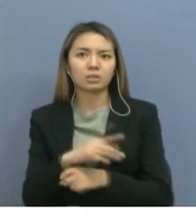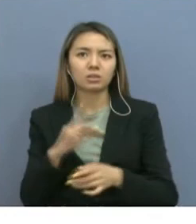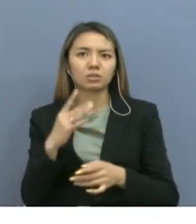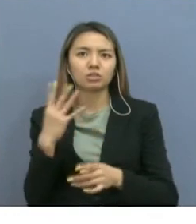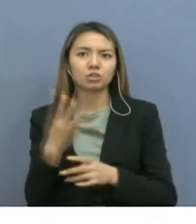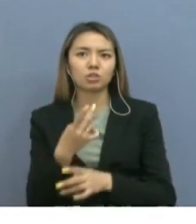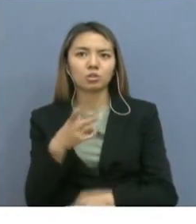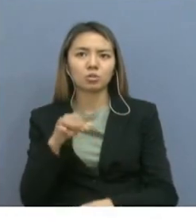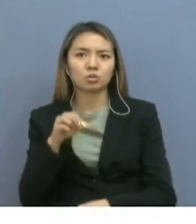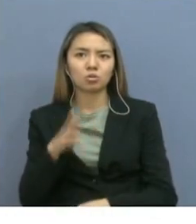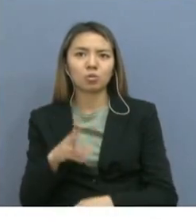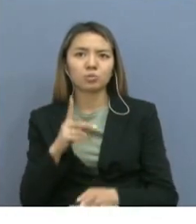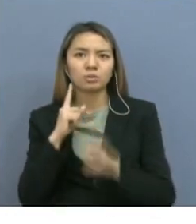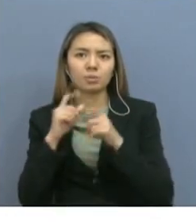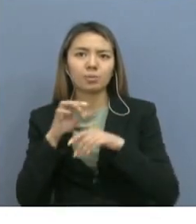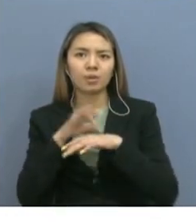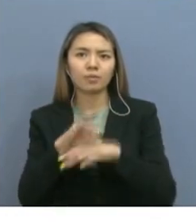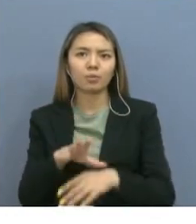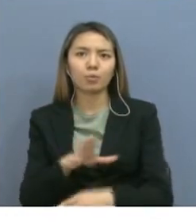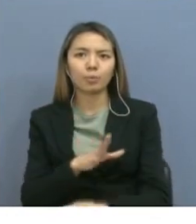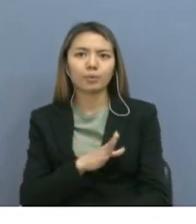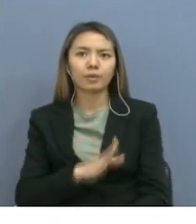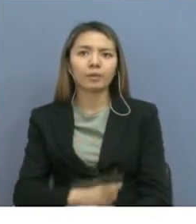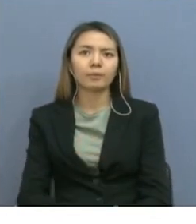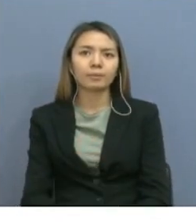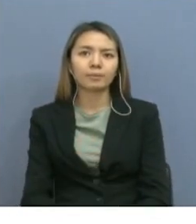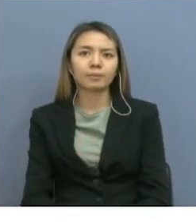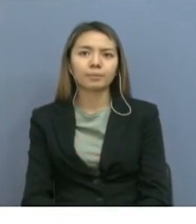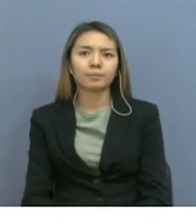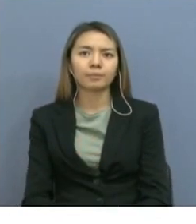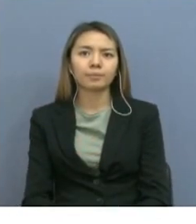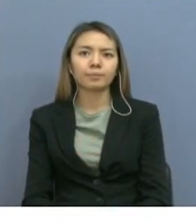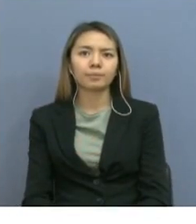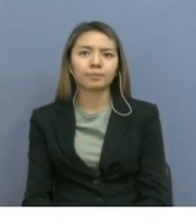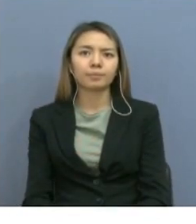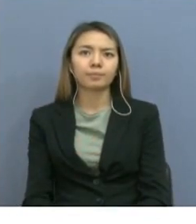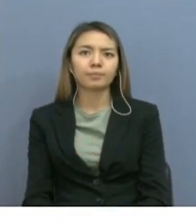электронды форматтағы жинақ жарияланды. Бауса Жақсыбай, Павел Соловьев, Шоқан Толкиев, Көкше, ақпарат.